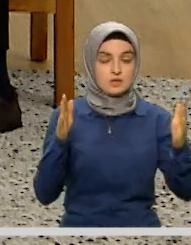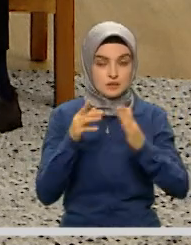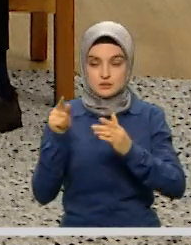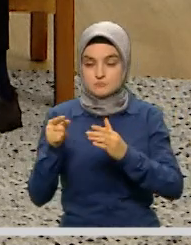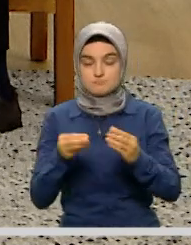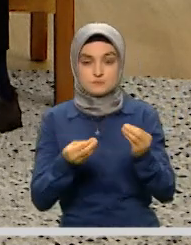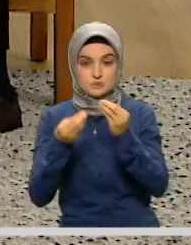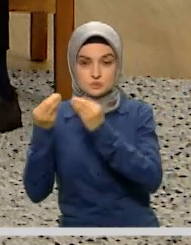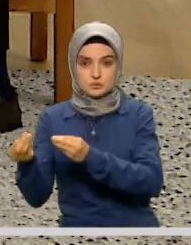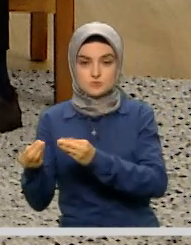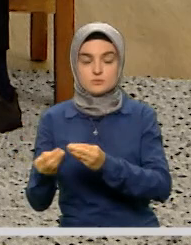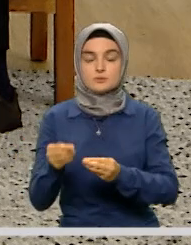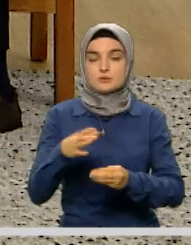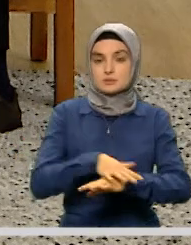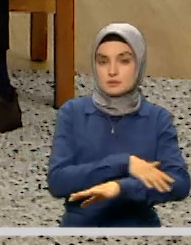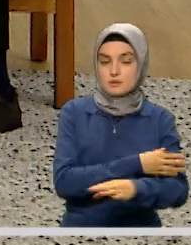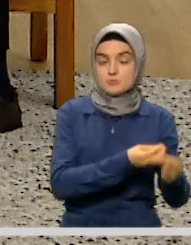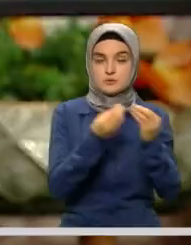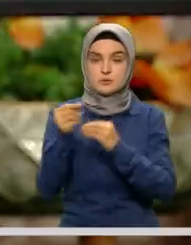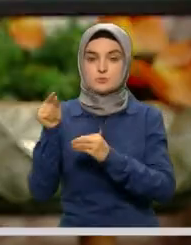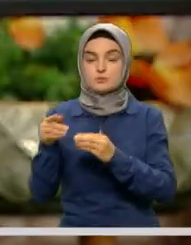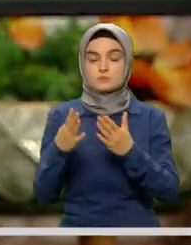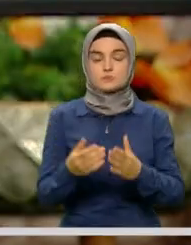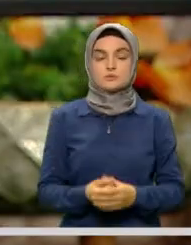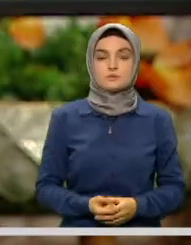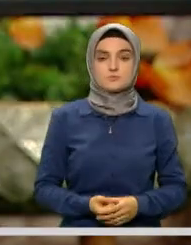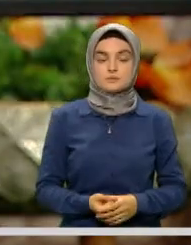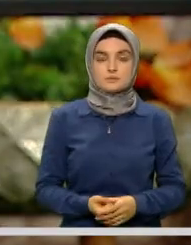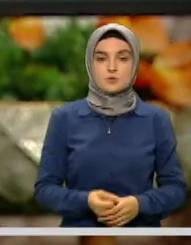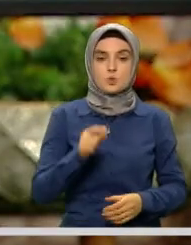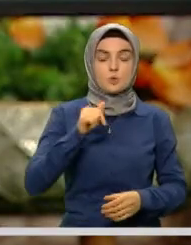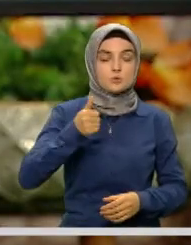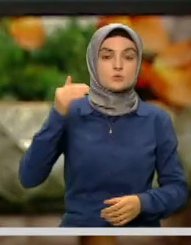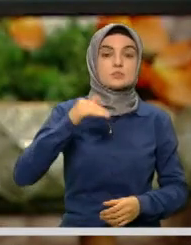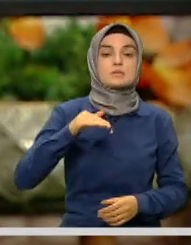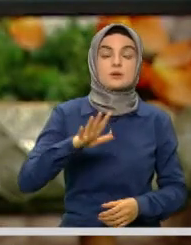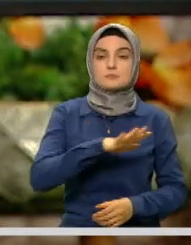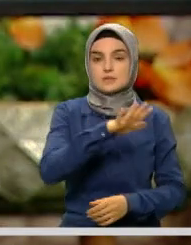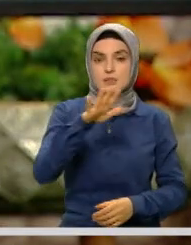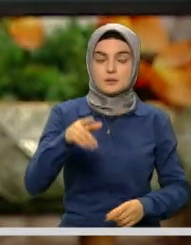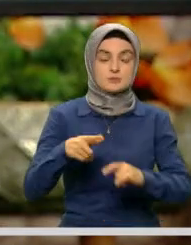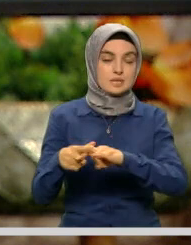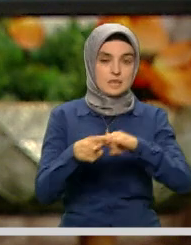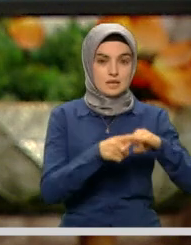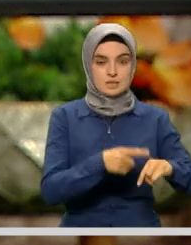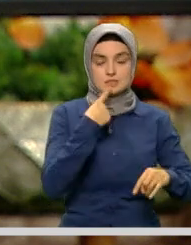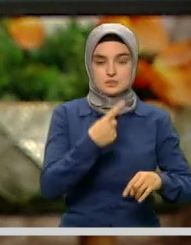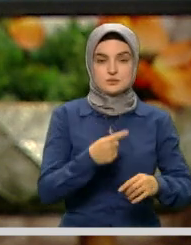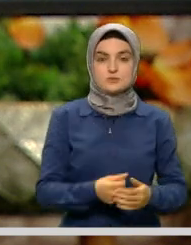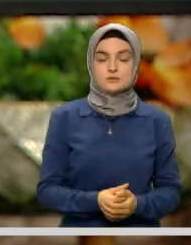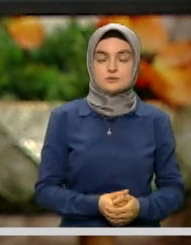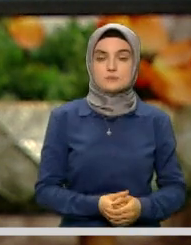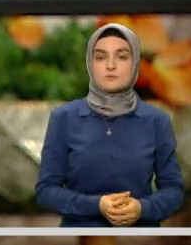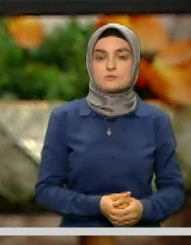tarafa yüklemiş. Şimdi bu insandan daha müflis kimse olamaz diyor. Dolayısıyla o gün gelmeden hepiniz helalleşin diyor. Burada helalleşme dediğimiz